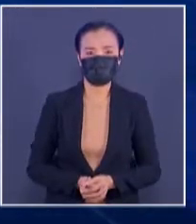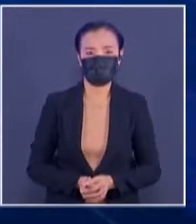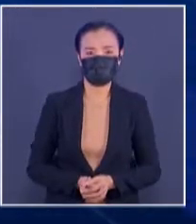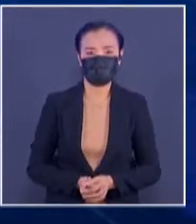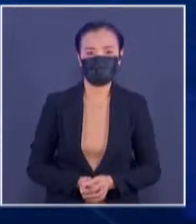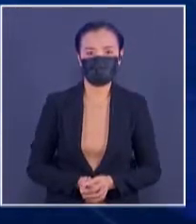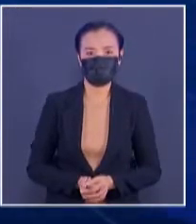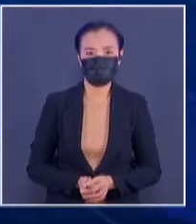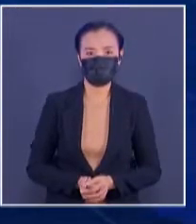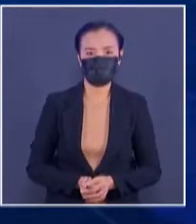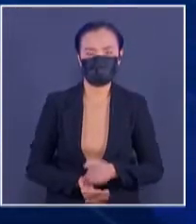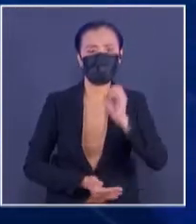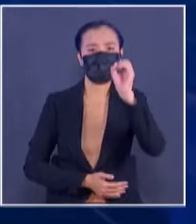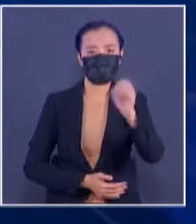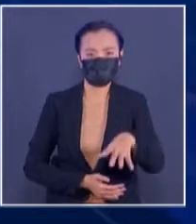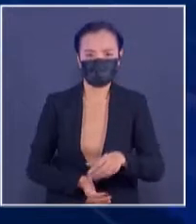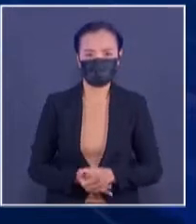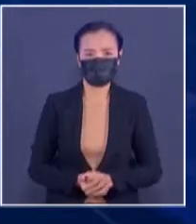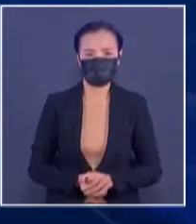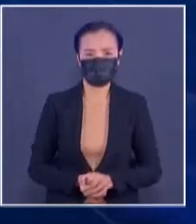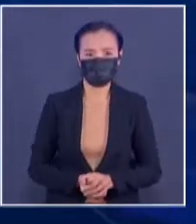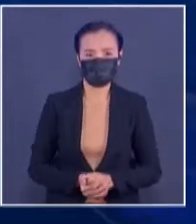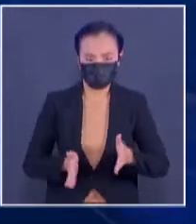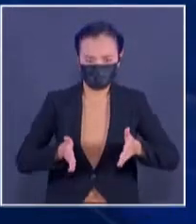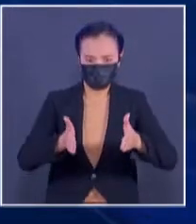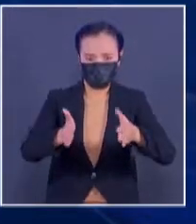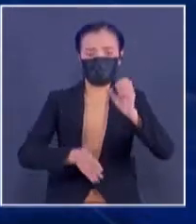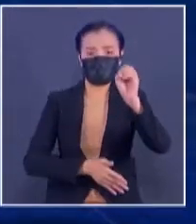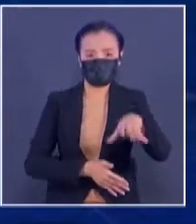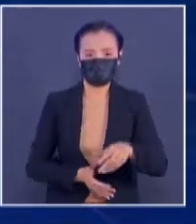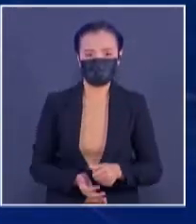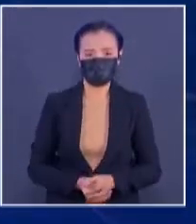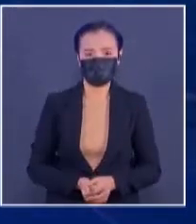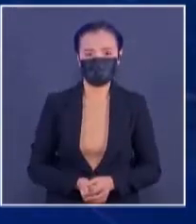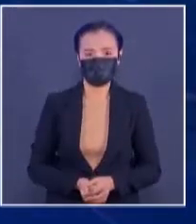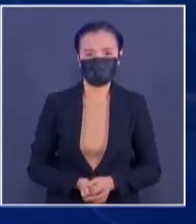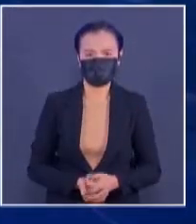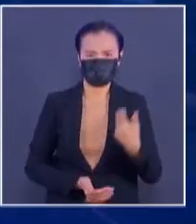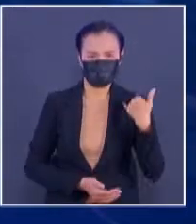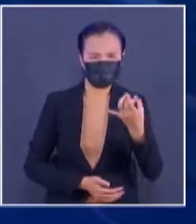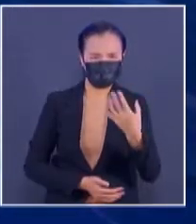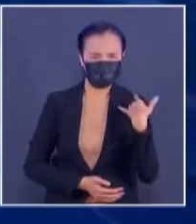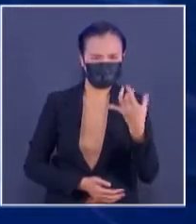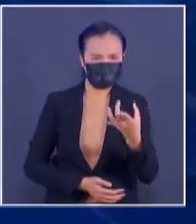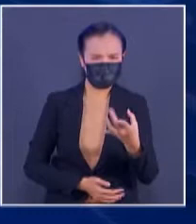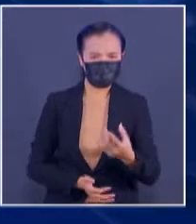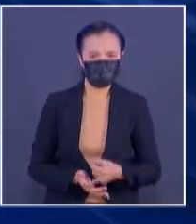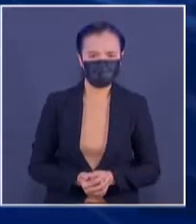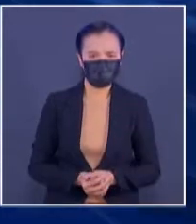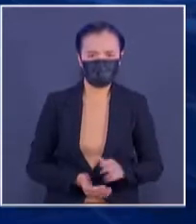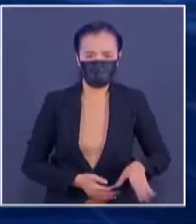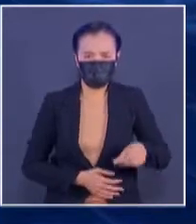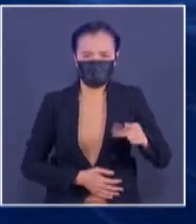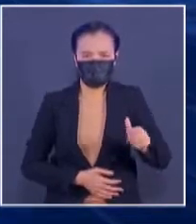มีคนเอามาทิ้งนะคะอยู่กลางถนนเลยเนี่ยมันคืออะไรอะเฮ้ยหม